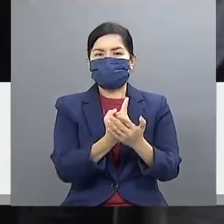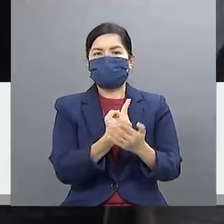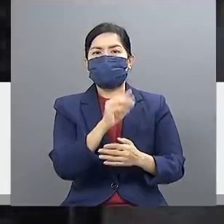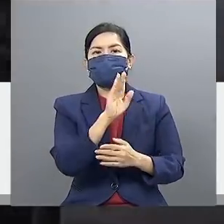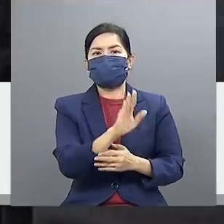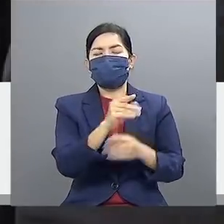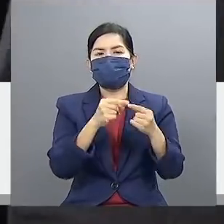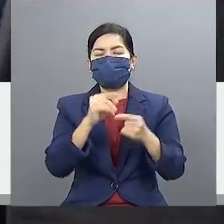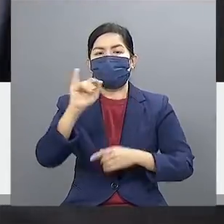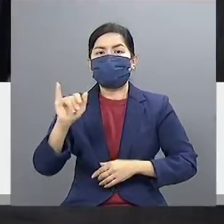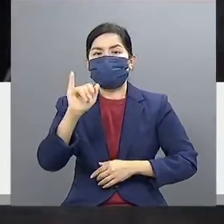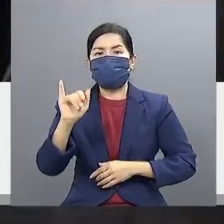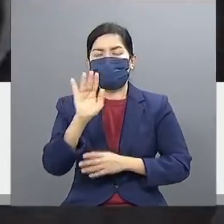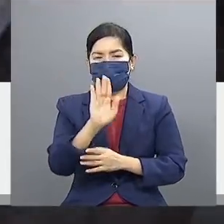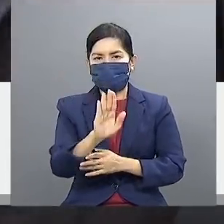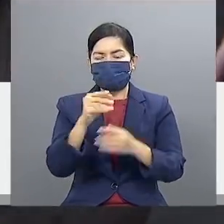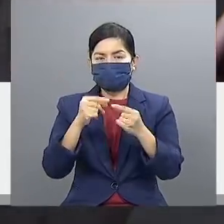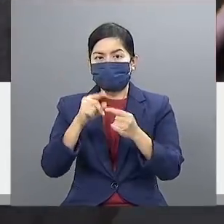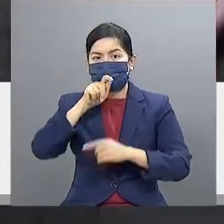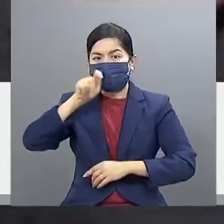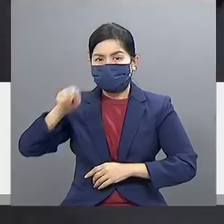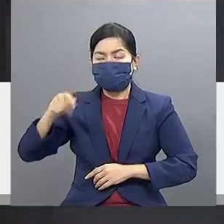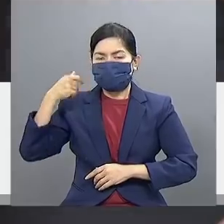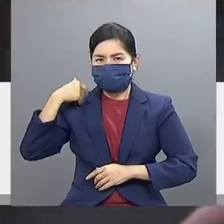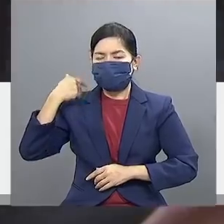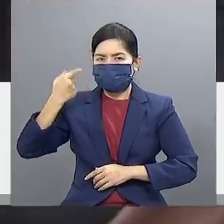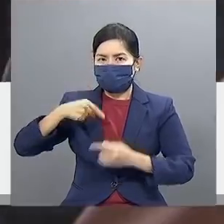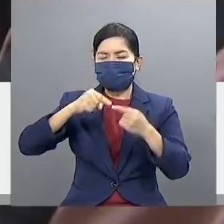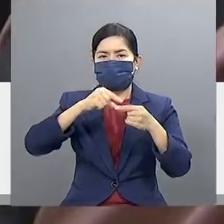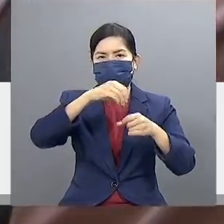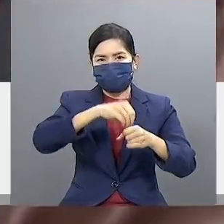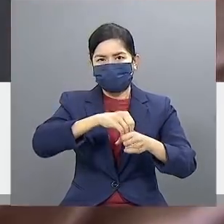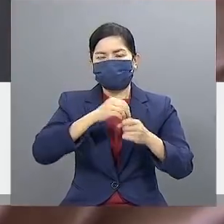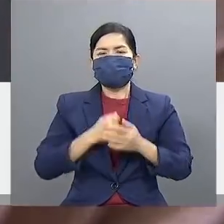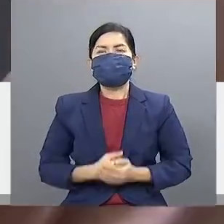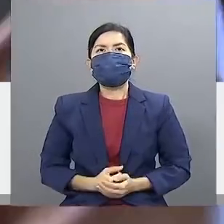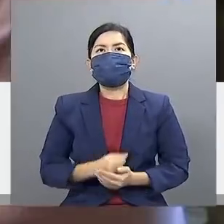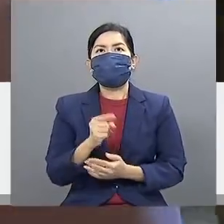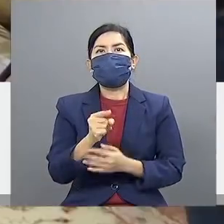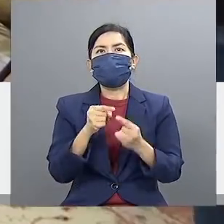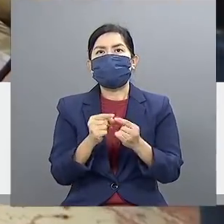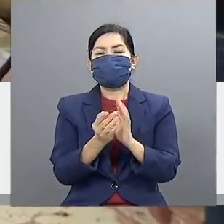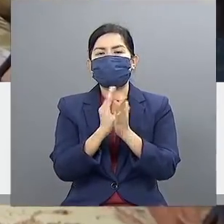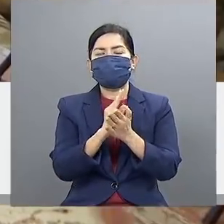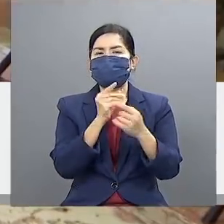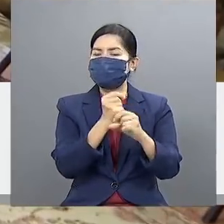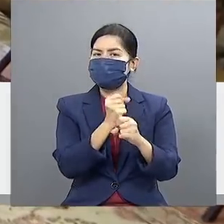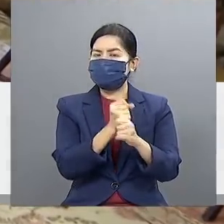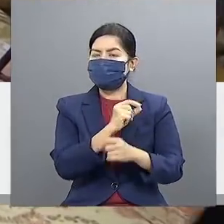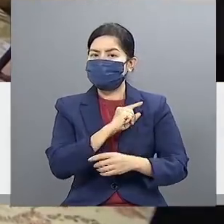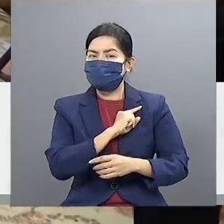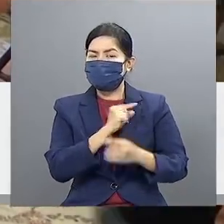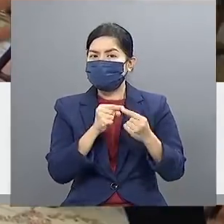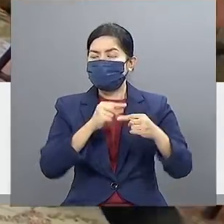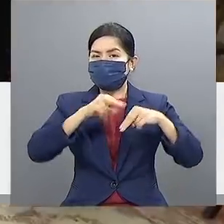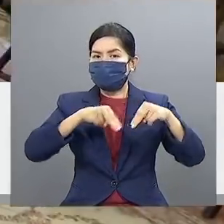ยและจะประจำการอยู่ในยูเครนเป็นการกลับมาดำเนินการภารกิจทางการทูตในยูเครนอีกครั้งของสหภาพยุ